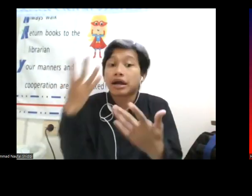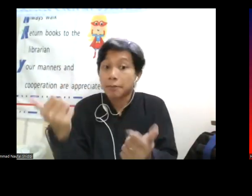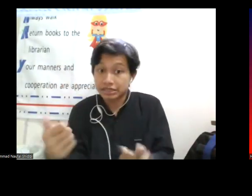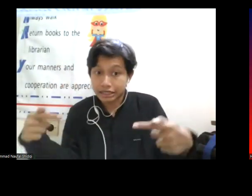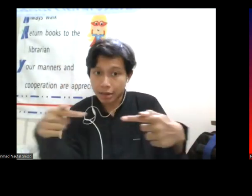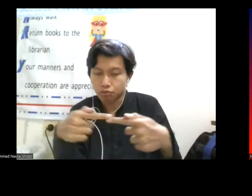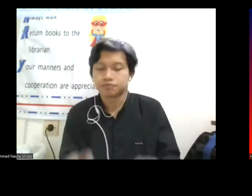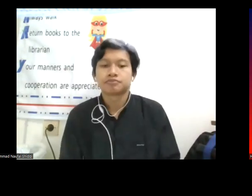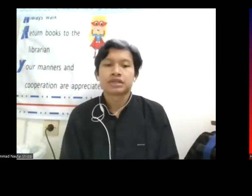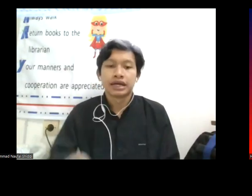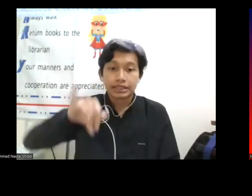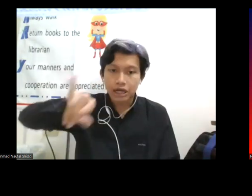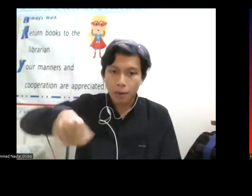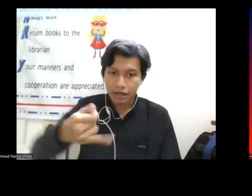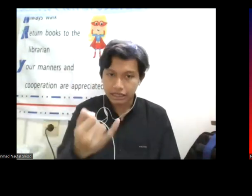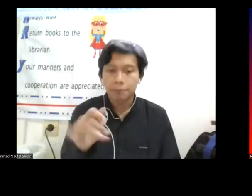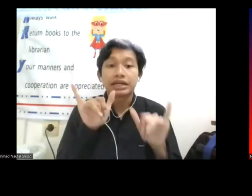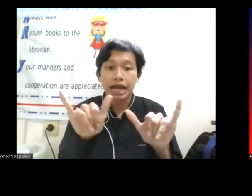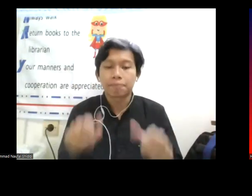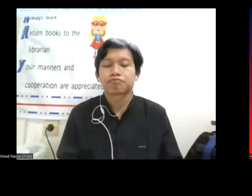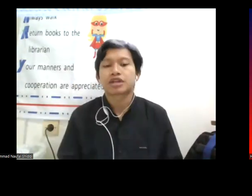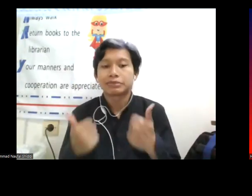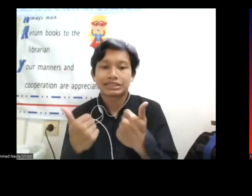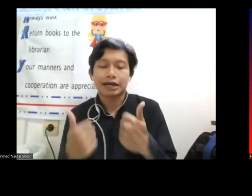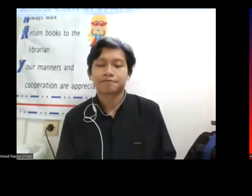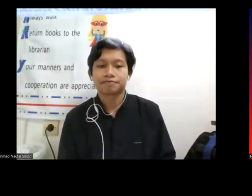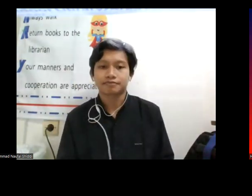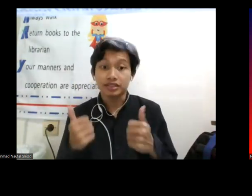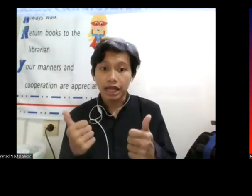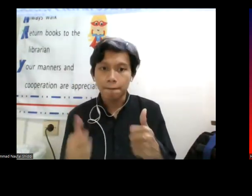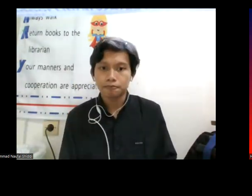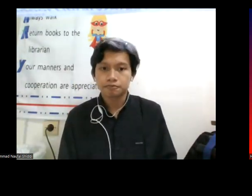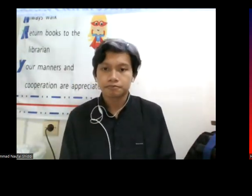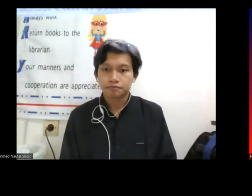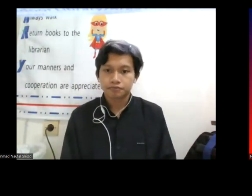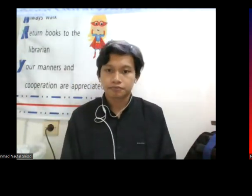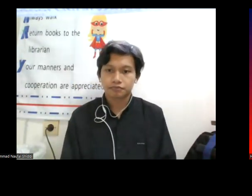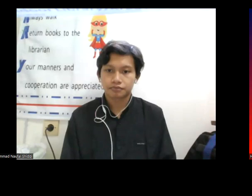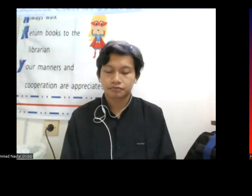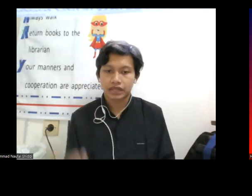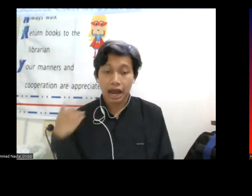ada 3 ya Ada Manager ada juga ada zotero